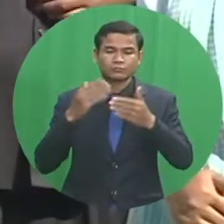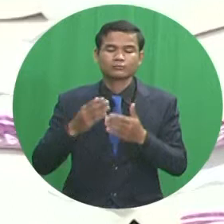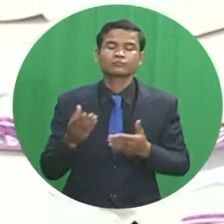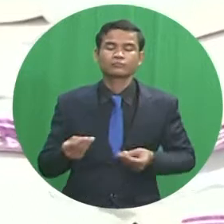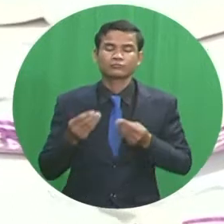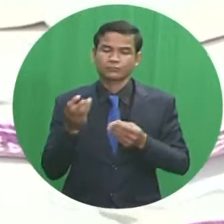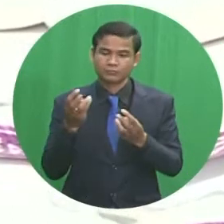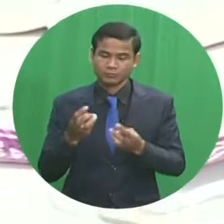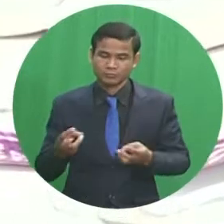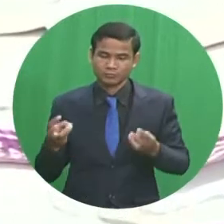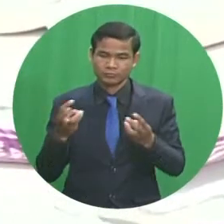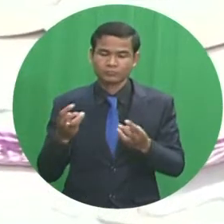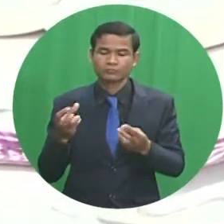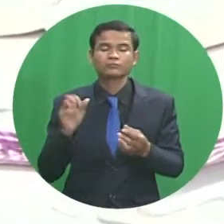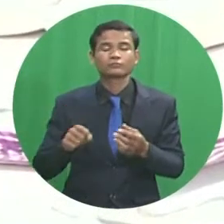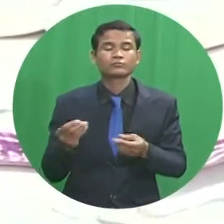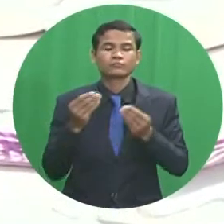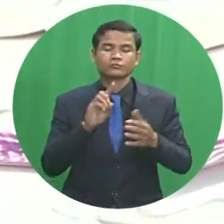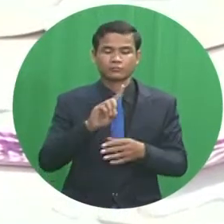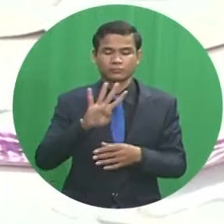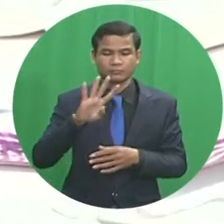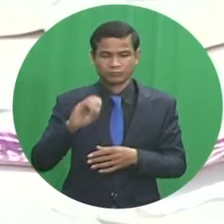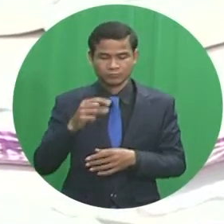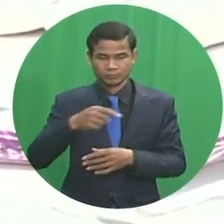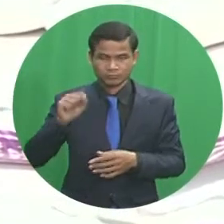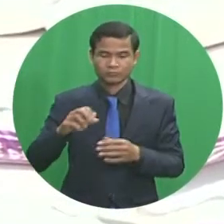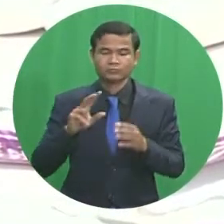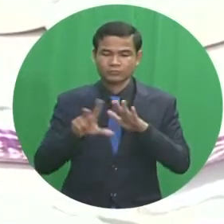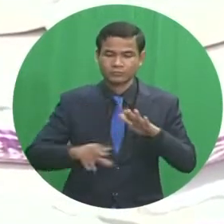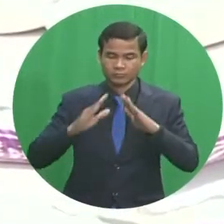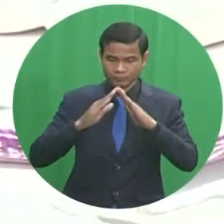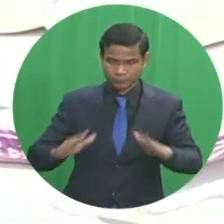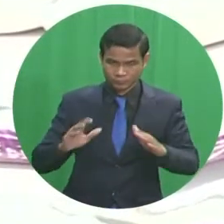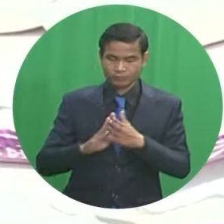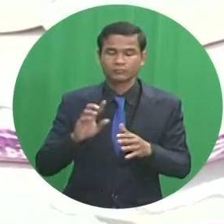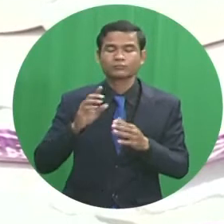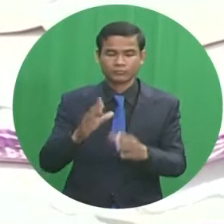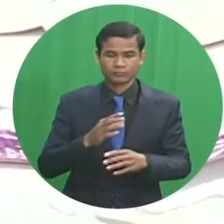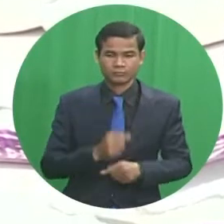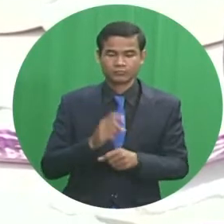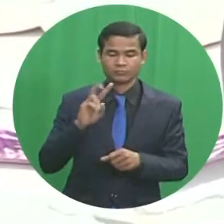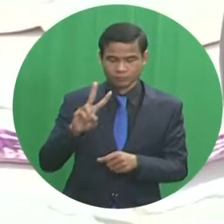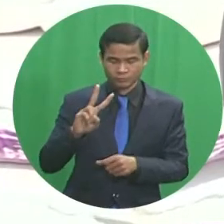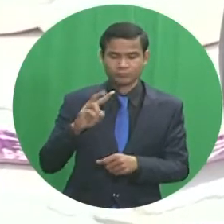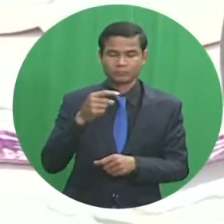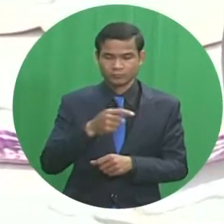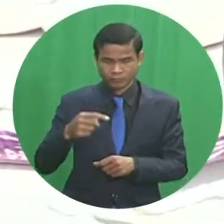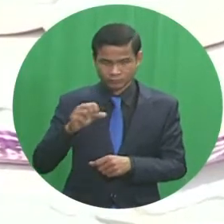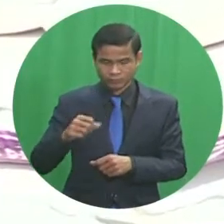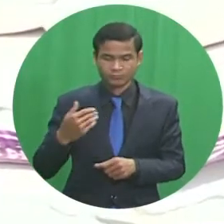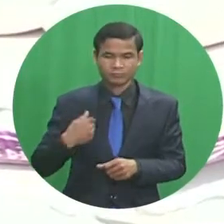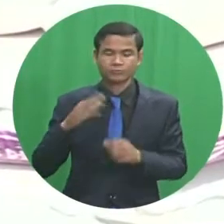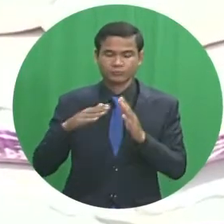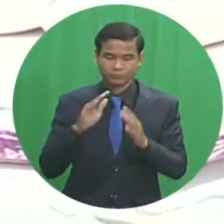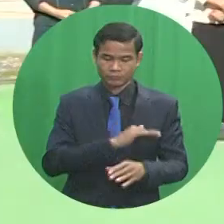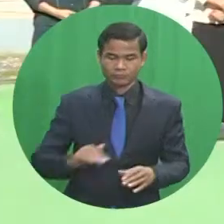តោនដោយក្នុងមួយឃុំមួយឃុំទទួលបានអង្គរ2តោន3សម្ដេចជីវវាំងសូមអរ